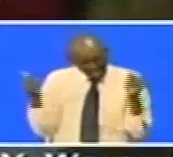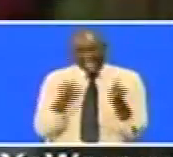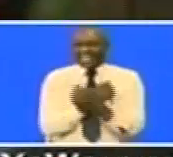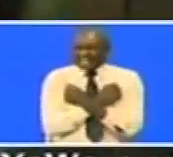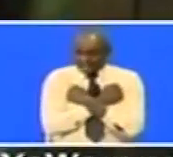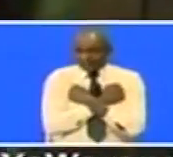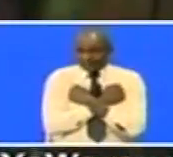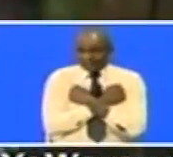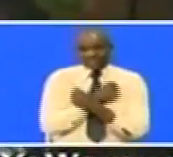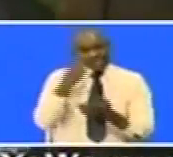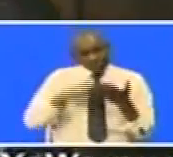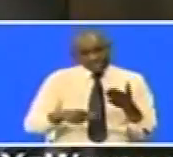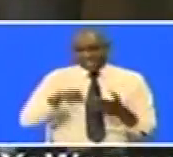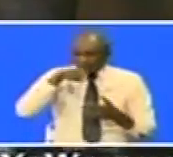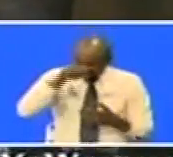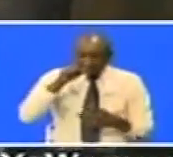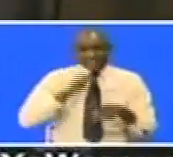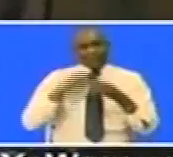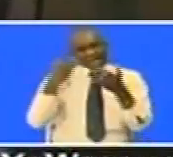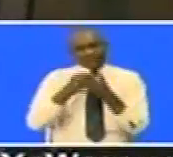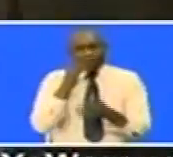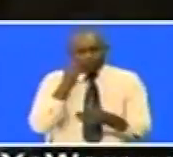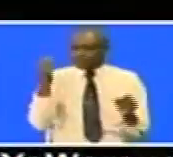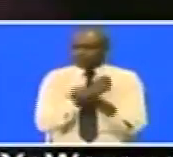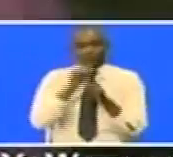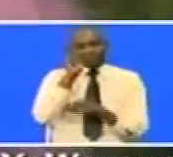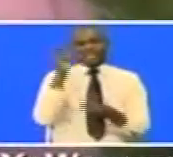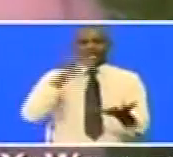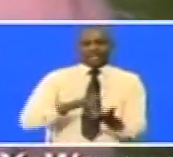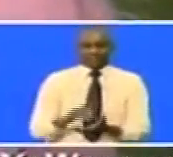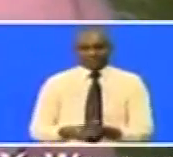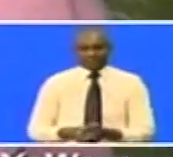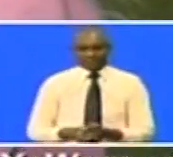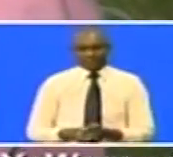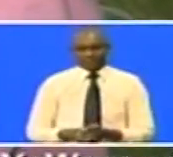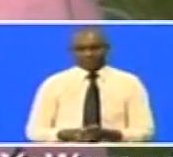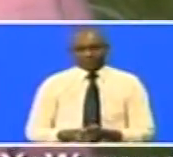kando na kufunga ile ndoto kuwa Isaac alikokwenda hawangemuona tena.